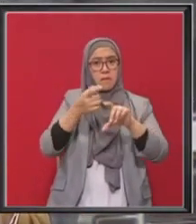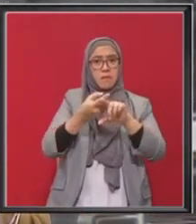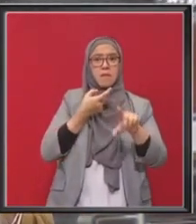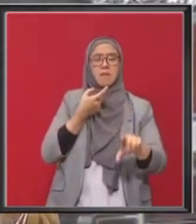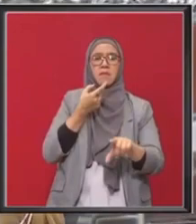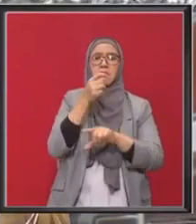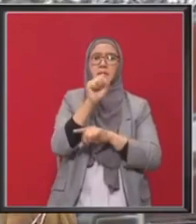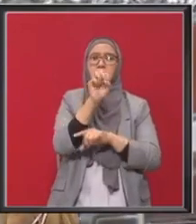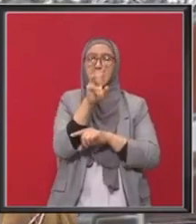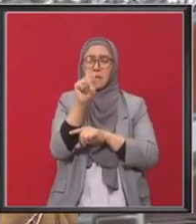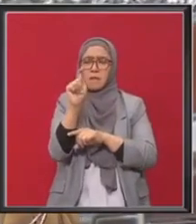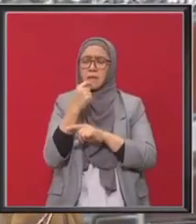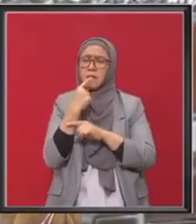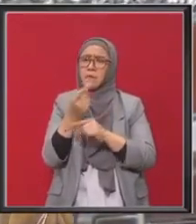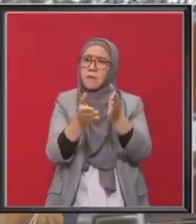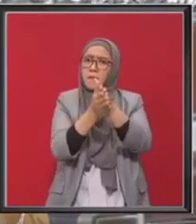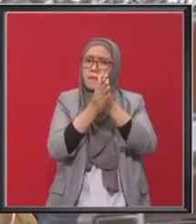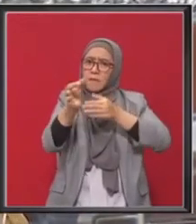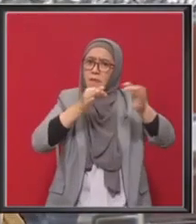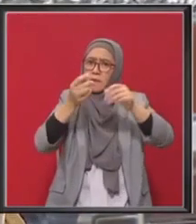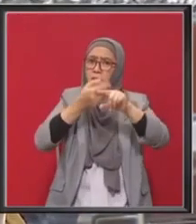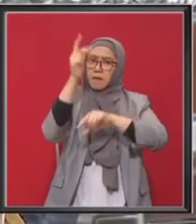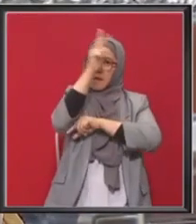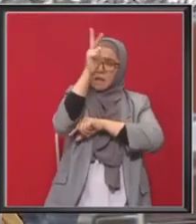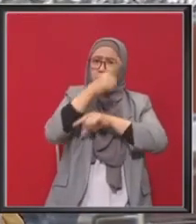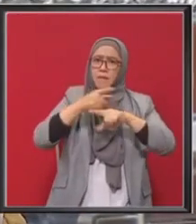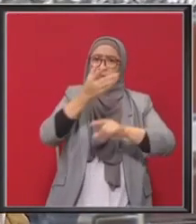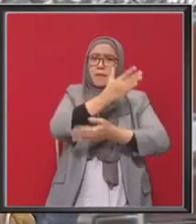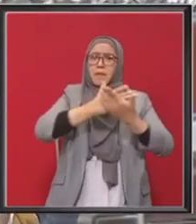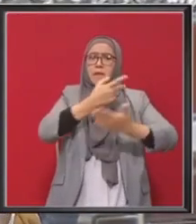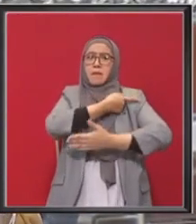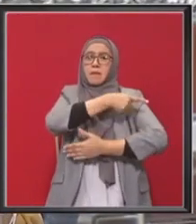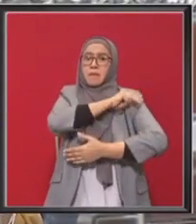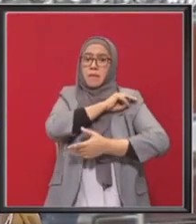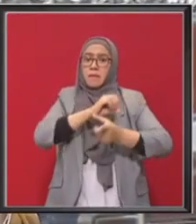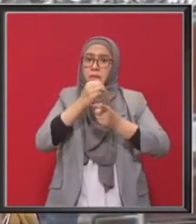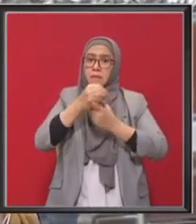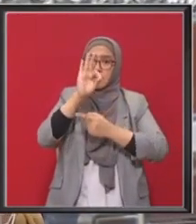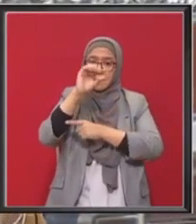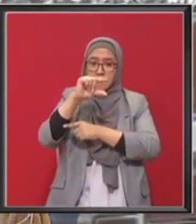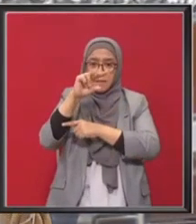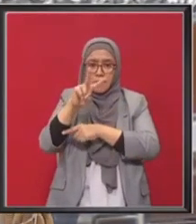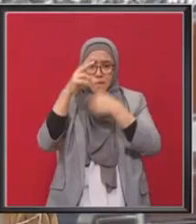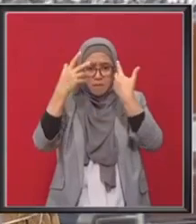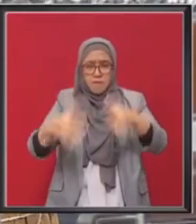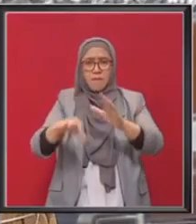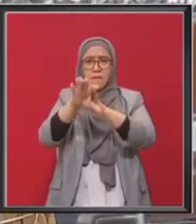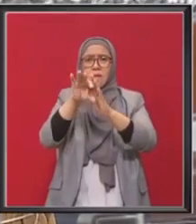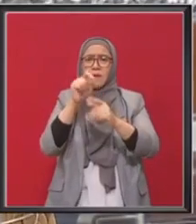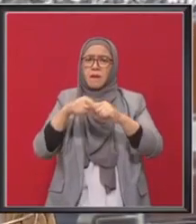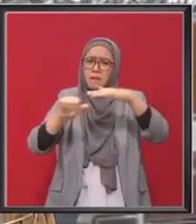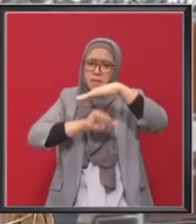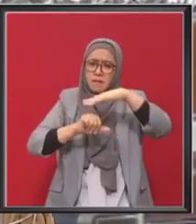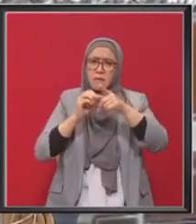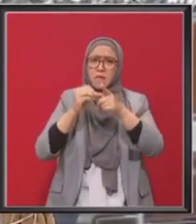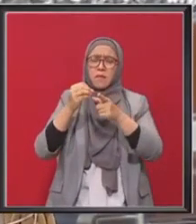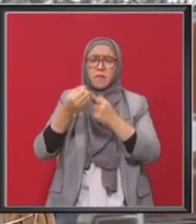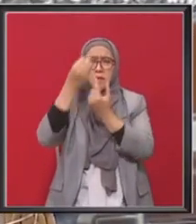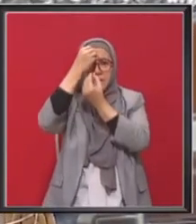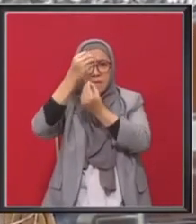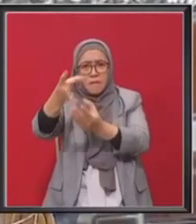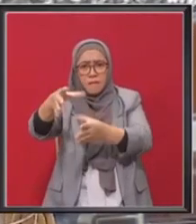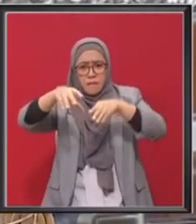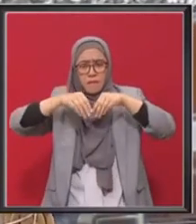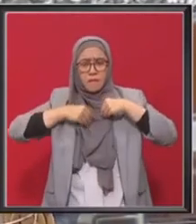Kementerian khususnya FB telah mengenal pasti asas ataupun sumber yang diterima oleh pihak